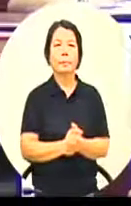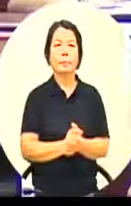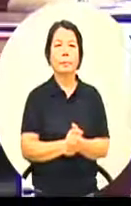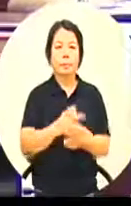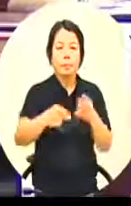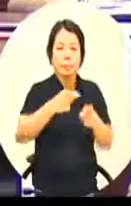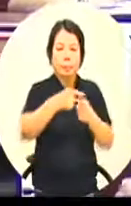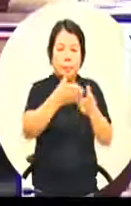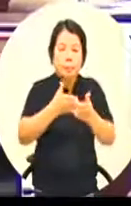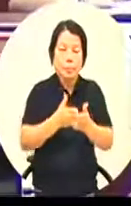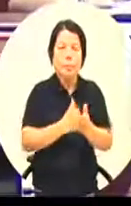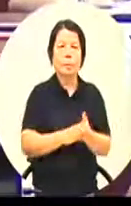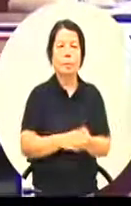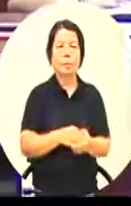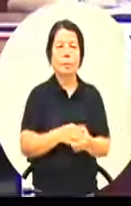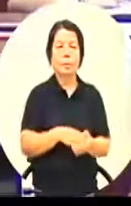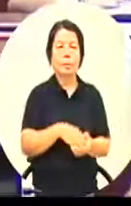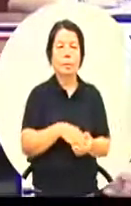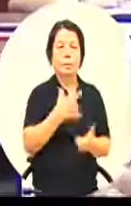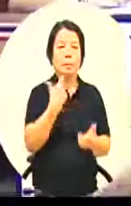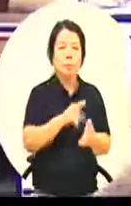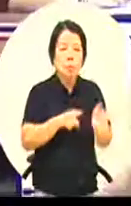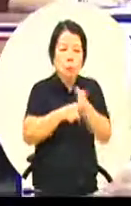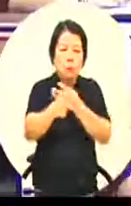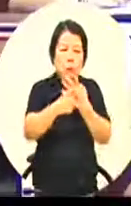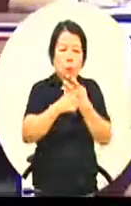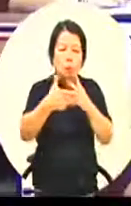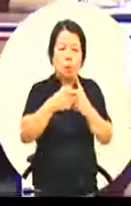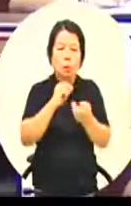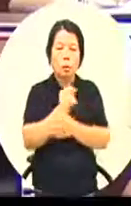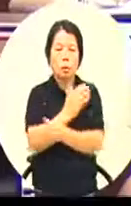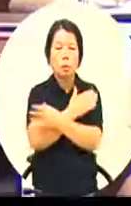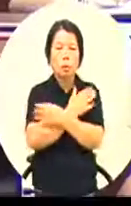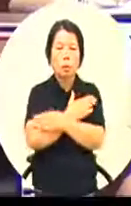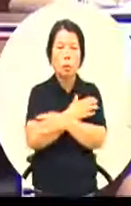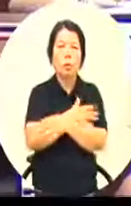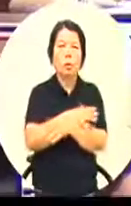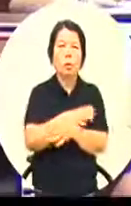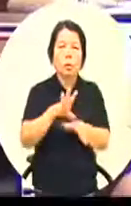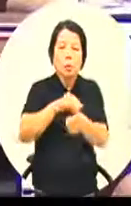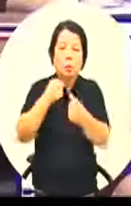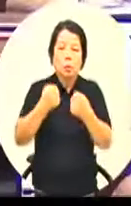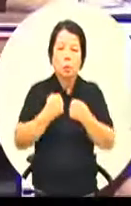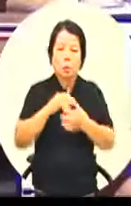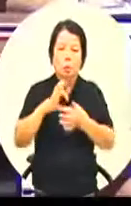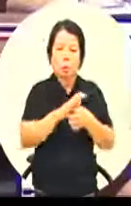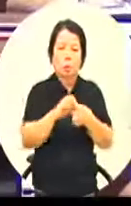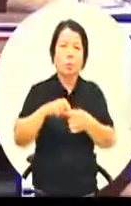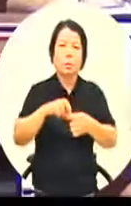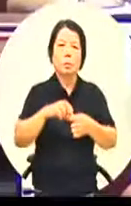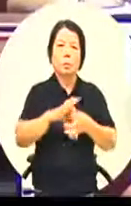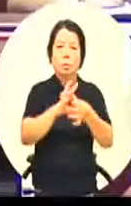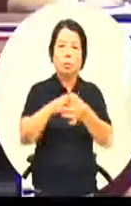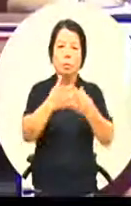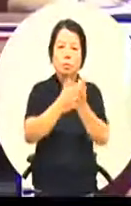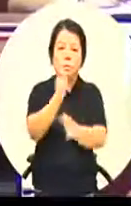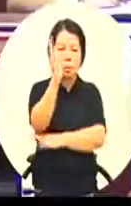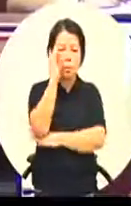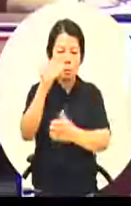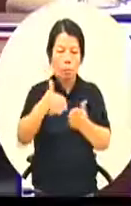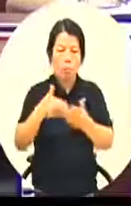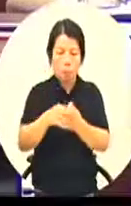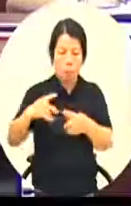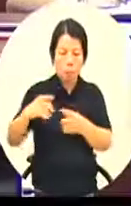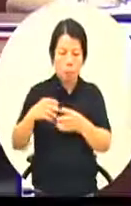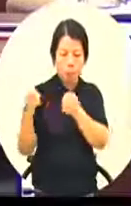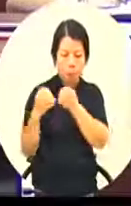该可以提到一个学界专业跟幼儿成长学习有关，然后跟这个中央政府要讨论，不然是没有办法解